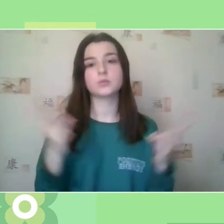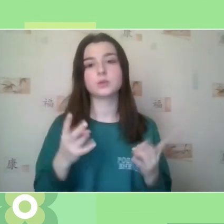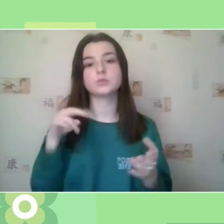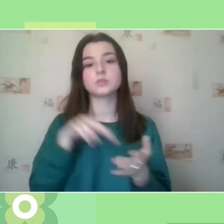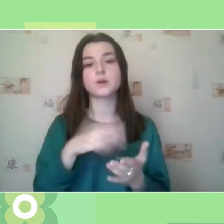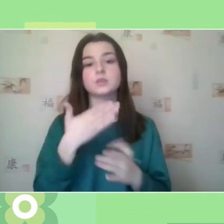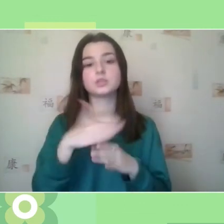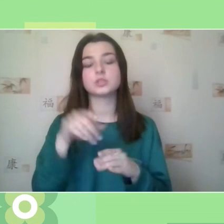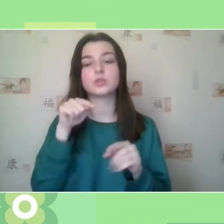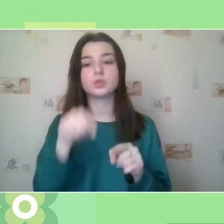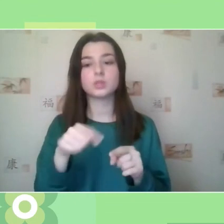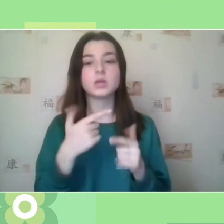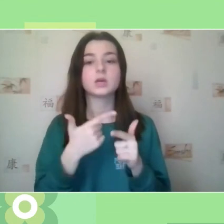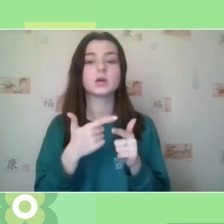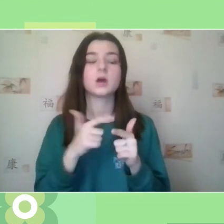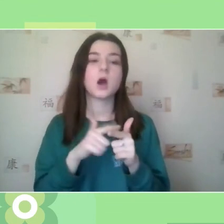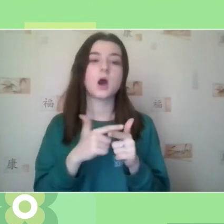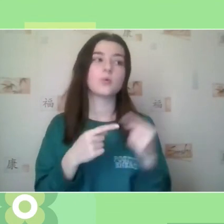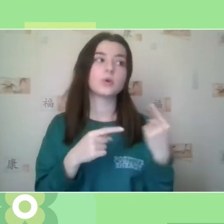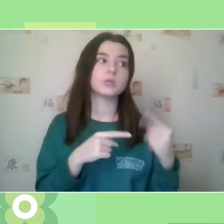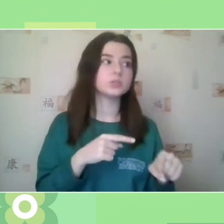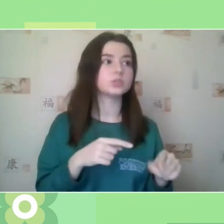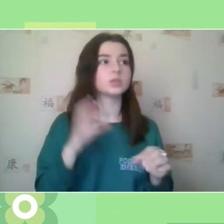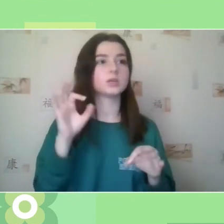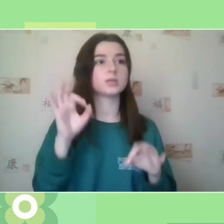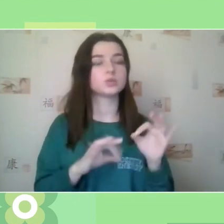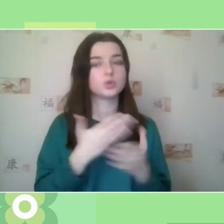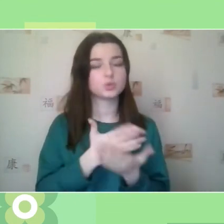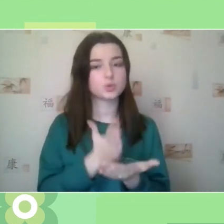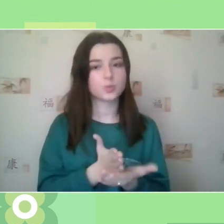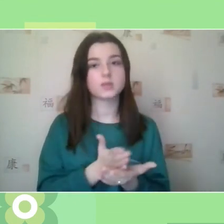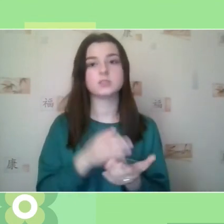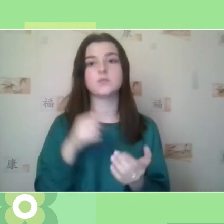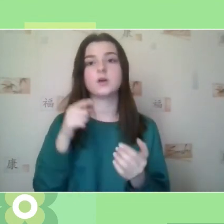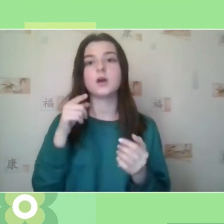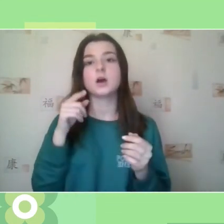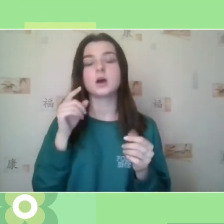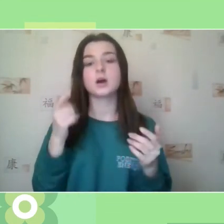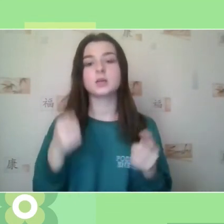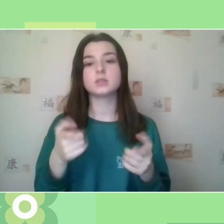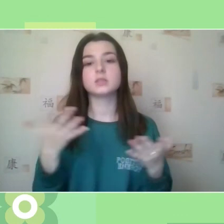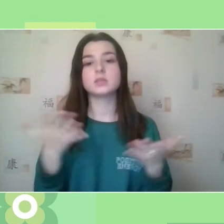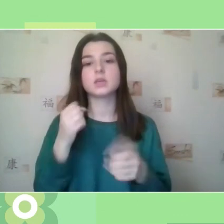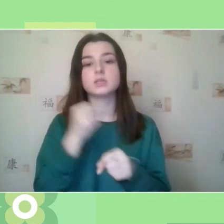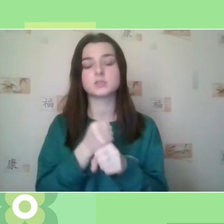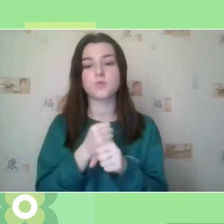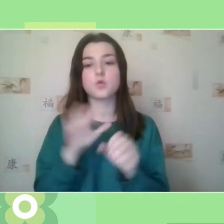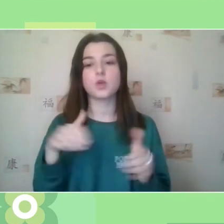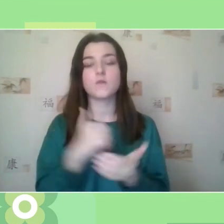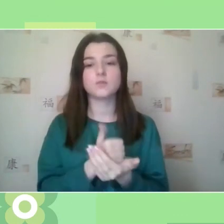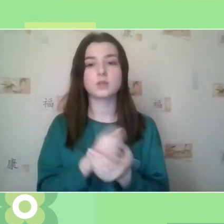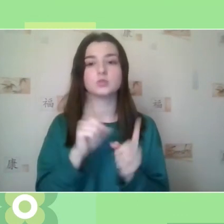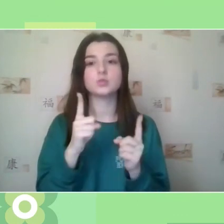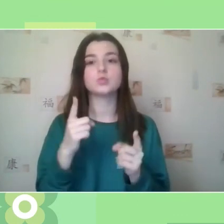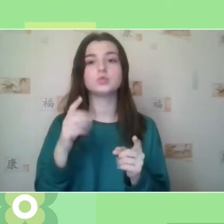частиною тих інструментів, тих наглядових рад, тих громадських рад, які створює влада. Тому що,